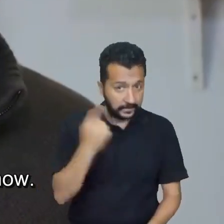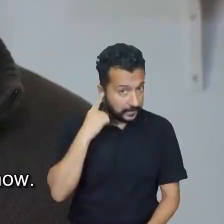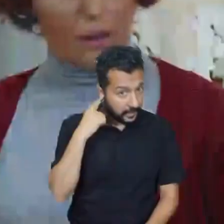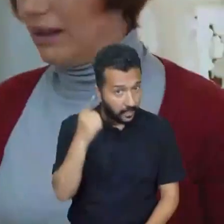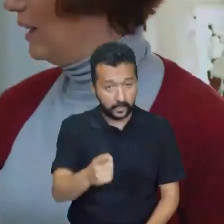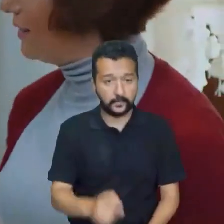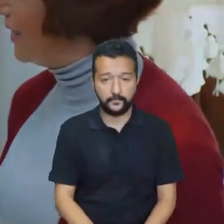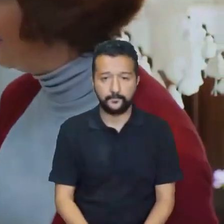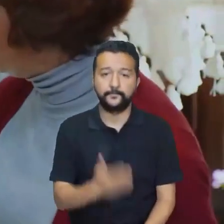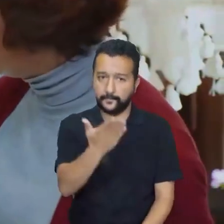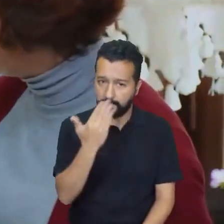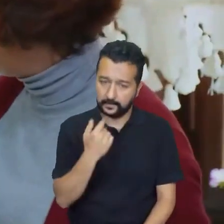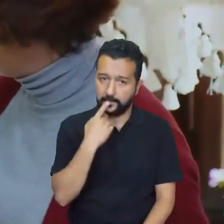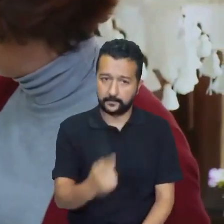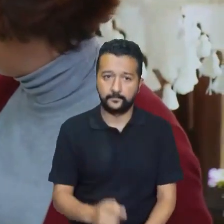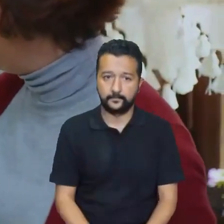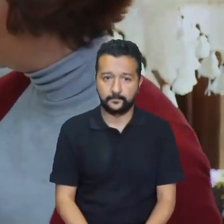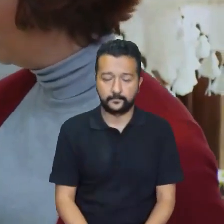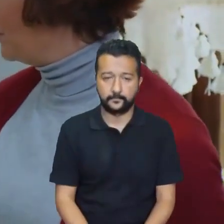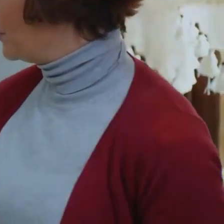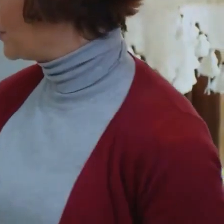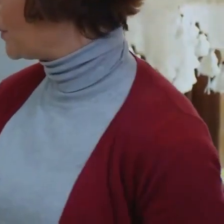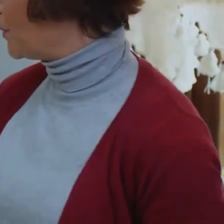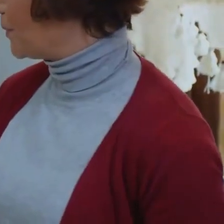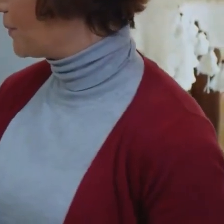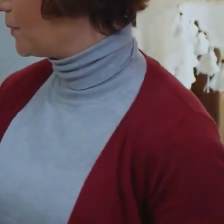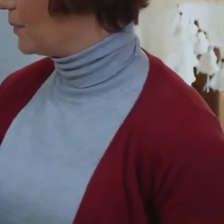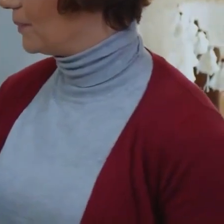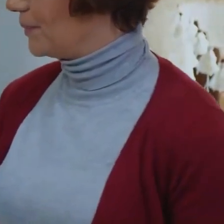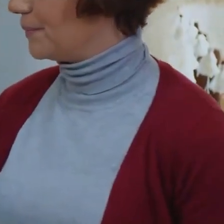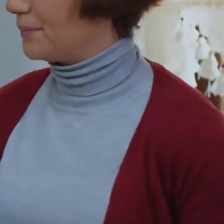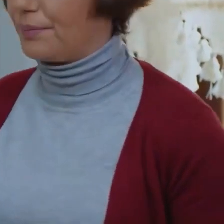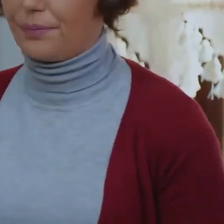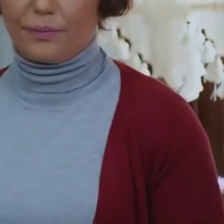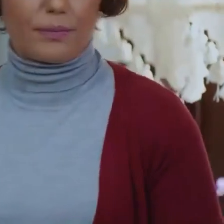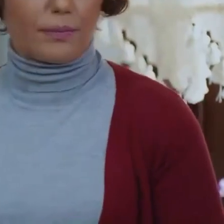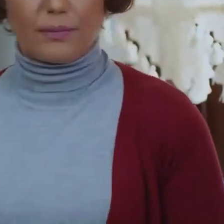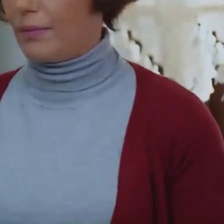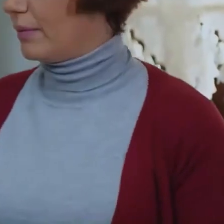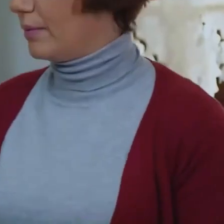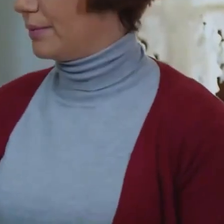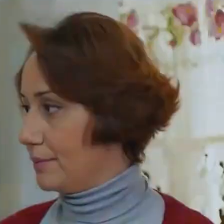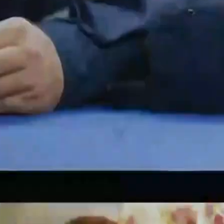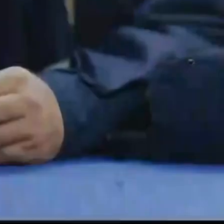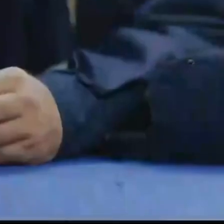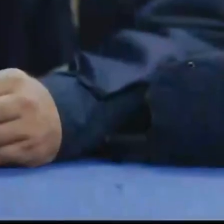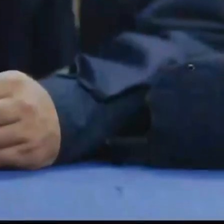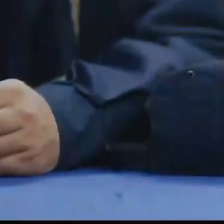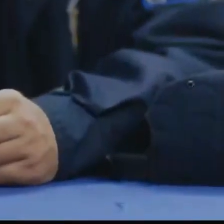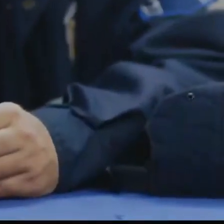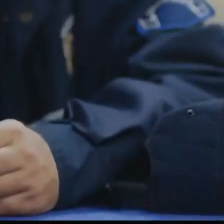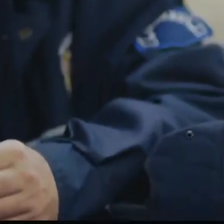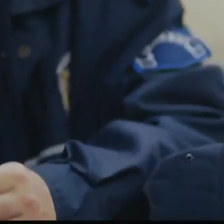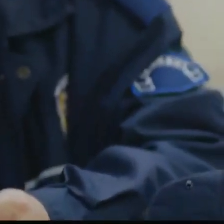dinle hele. Hadi. İç çekip dudak büzerek bıraktı kaşığı. Ne var diye baş salladı, görüntü kaydı.